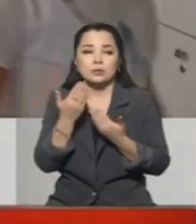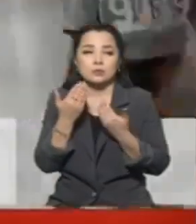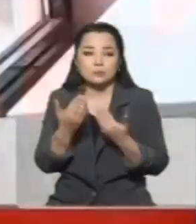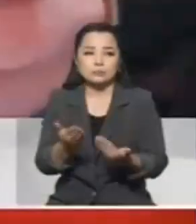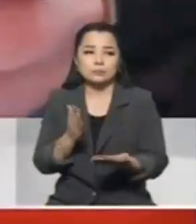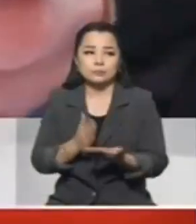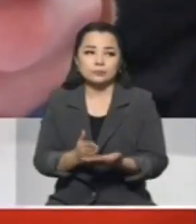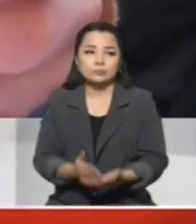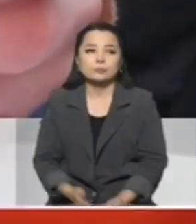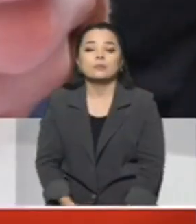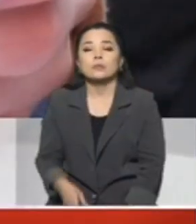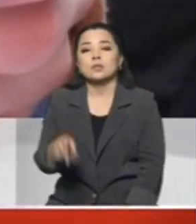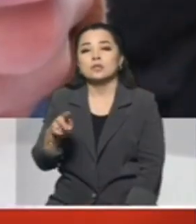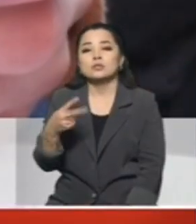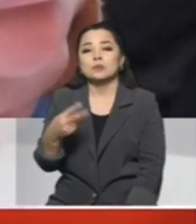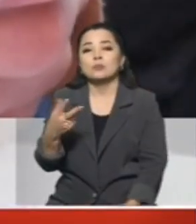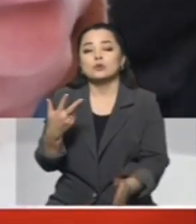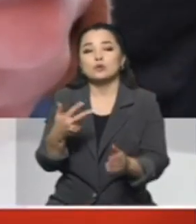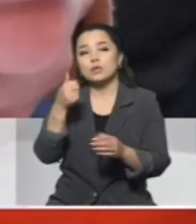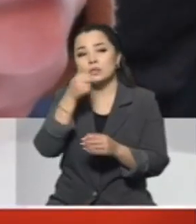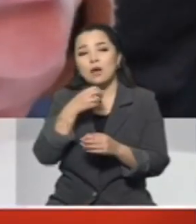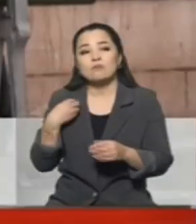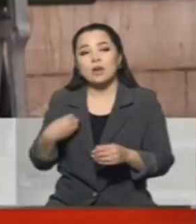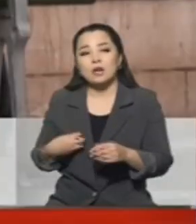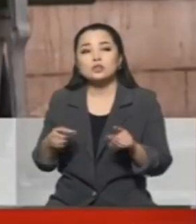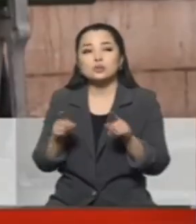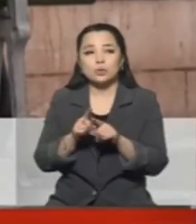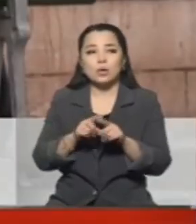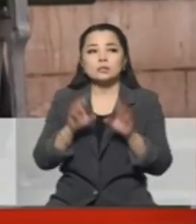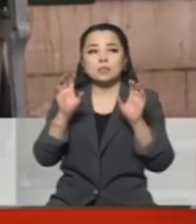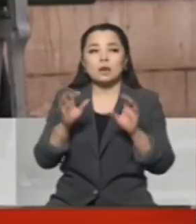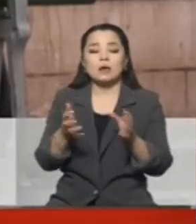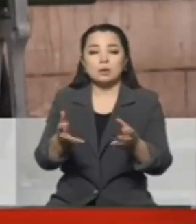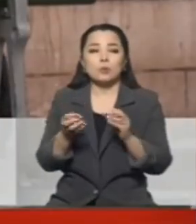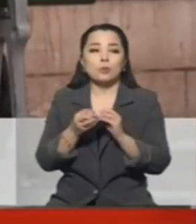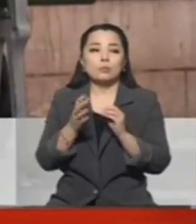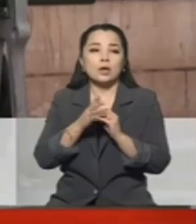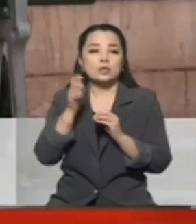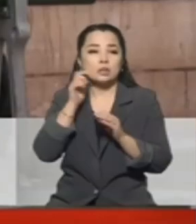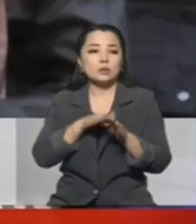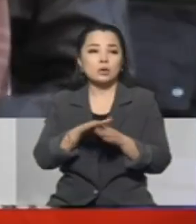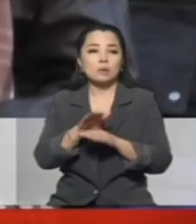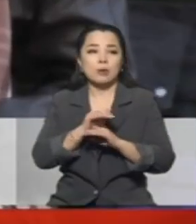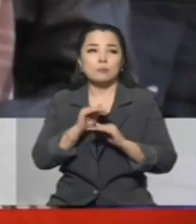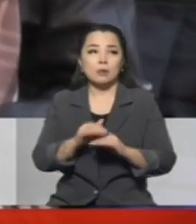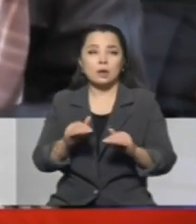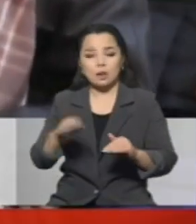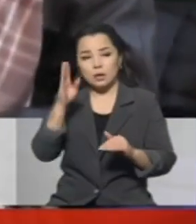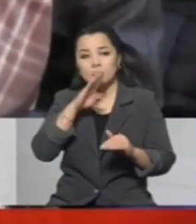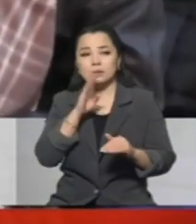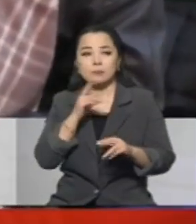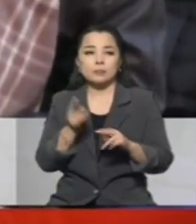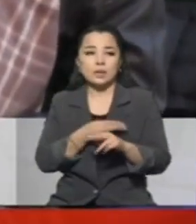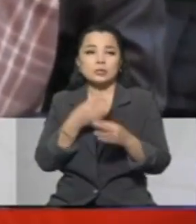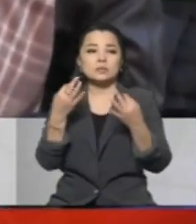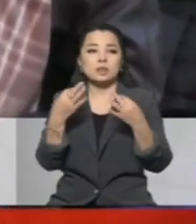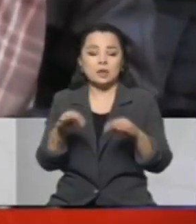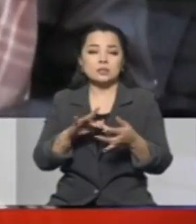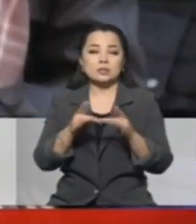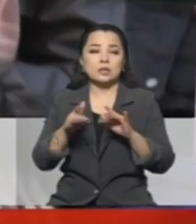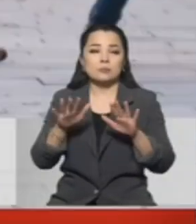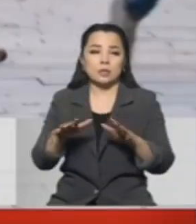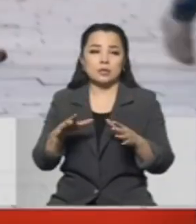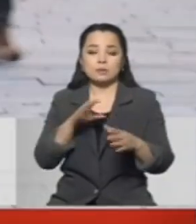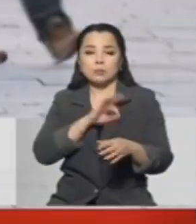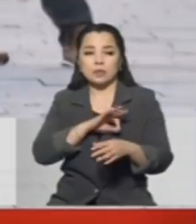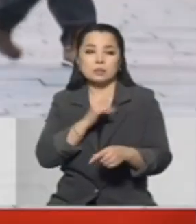отыр. 2023 жылы Францияда да осындай заң қабылданып, 15 жасқа толмаған балаларға ата-анасының рұқсатынсыз әлеуметтік